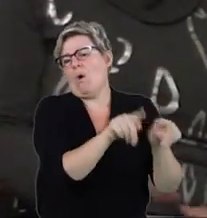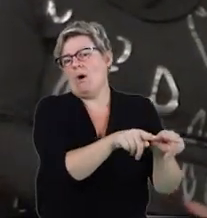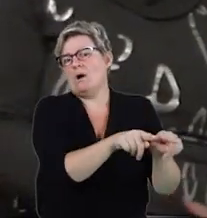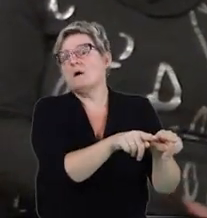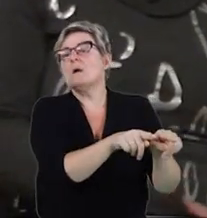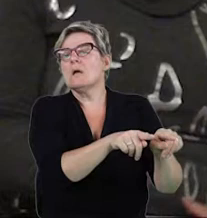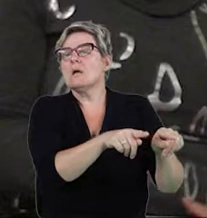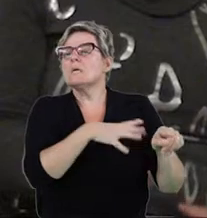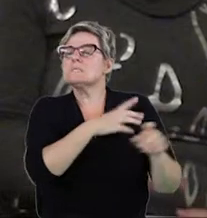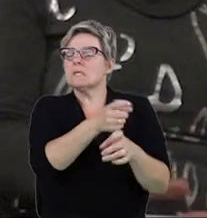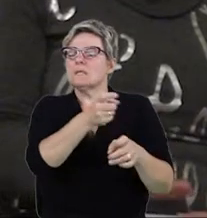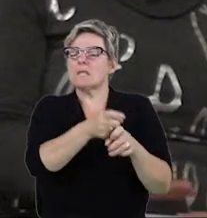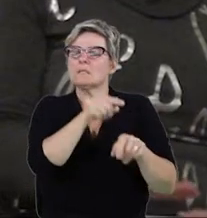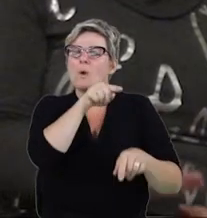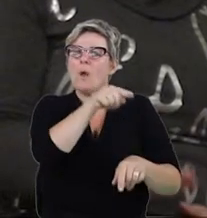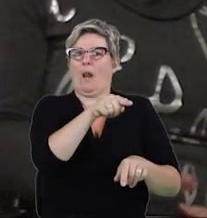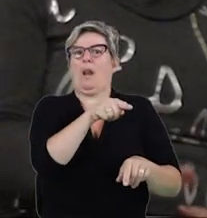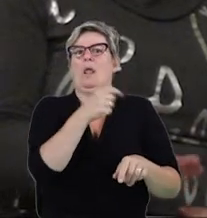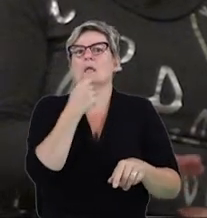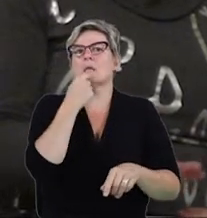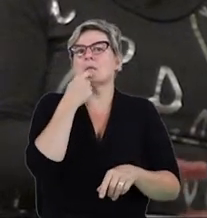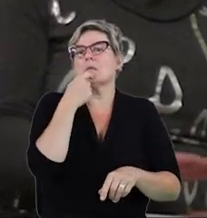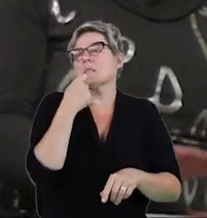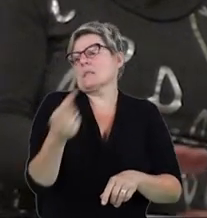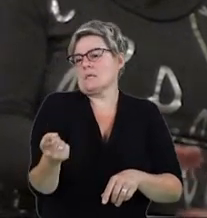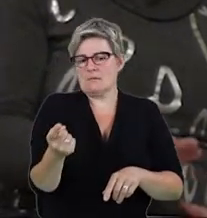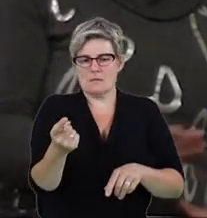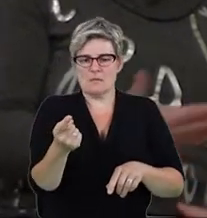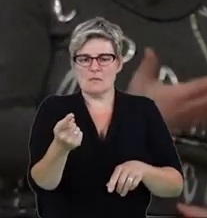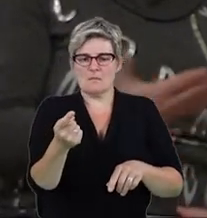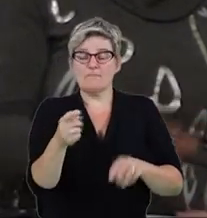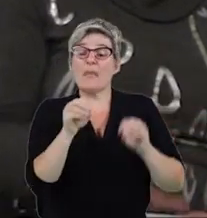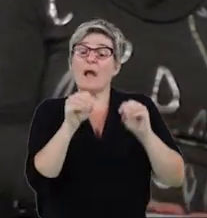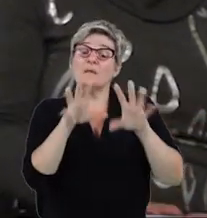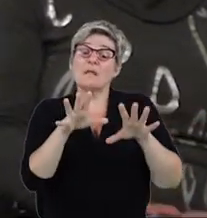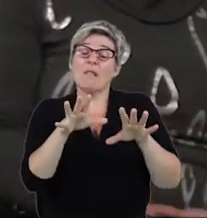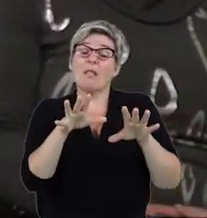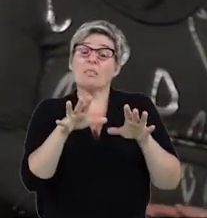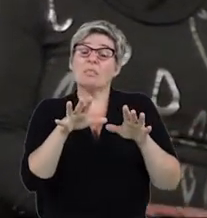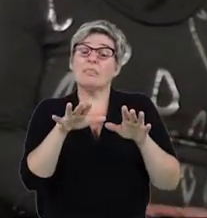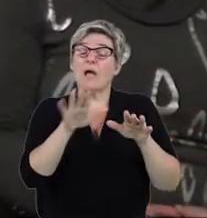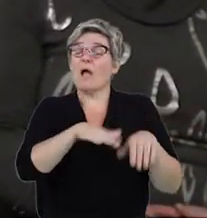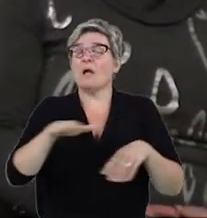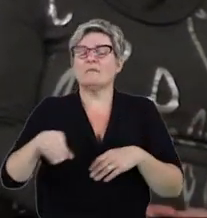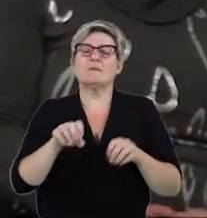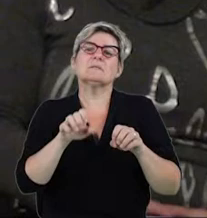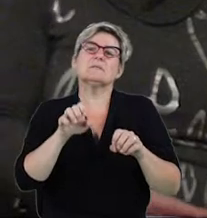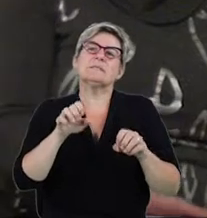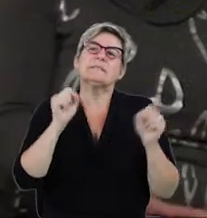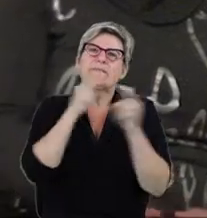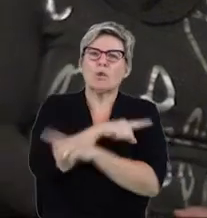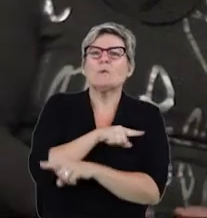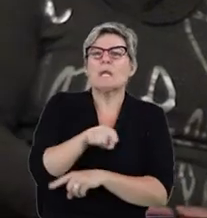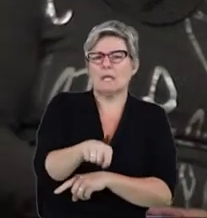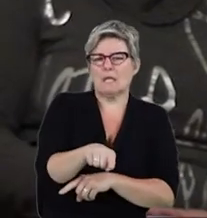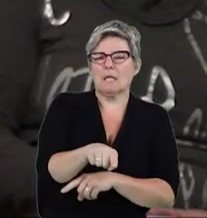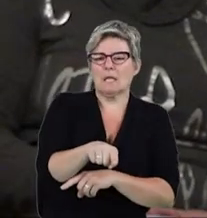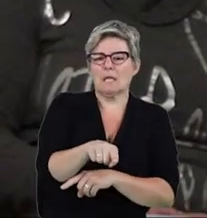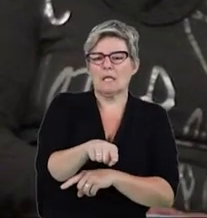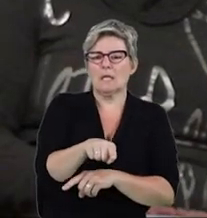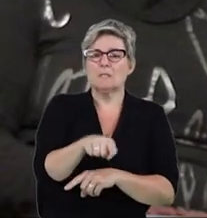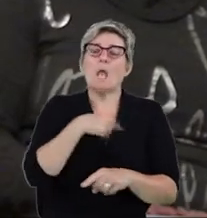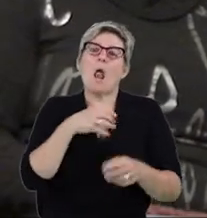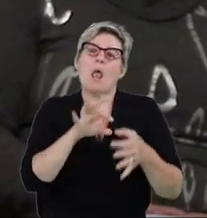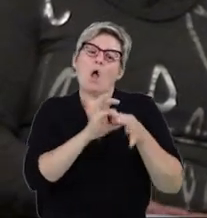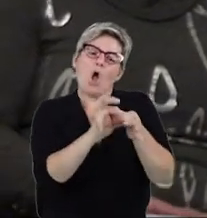droit. La direction, donc l'enseignante d'enfance en difficulté aussi, parce que c'est lui qui coordonne